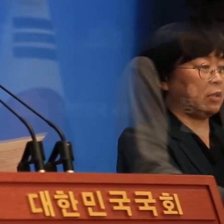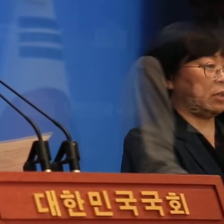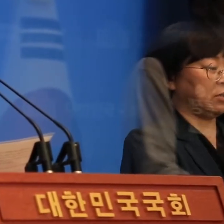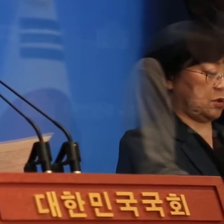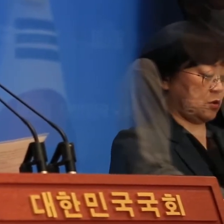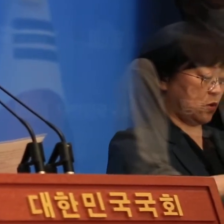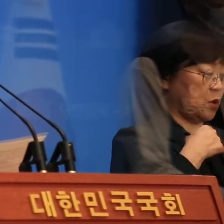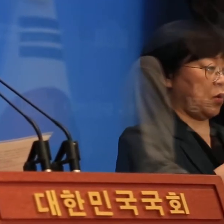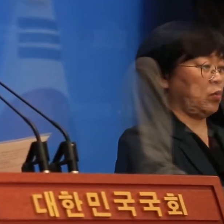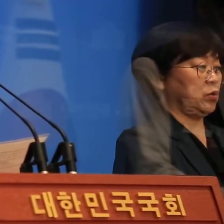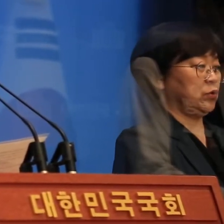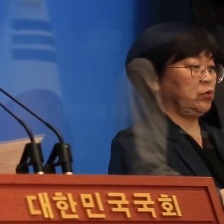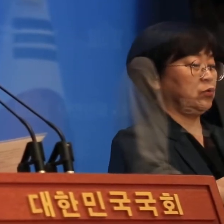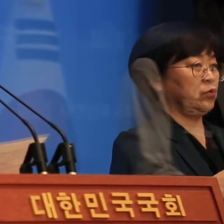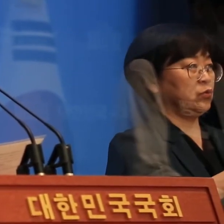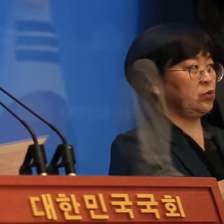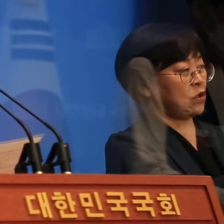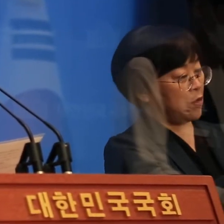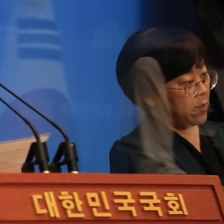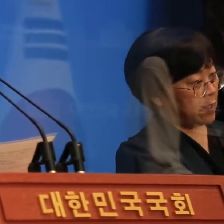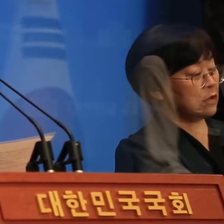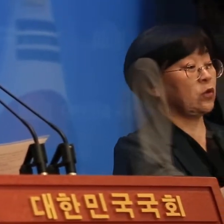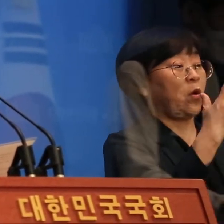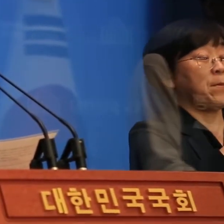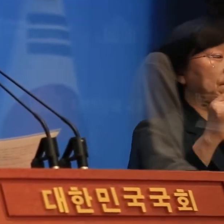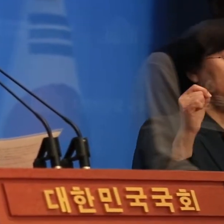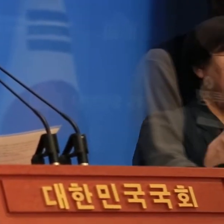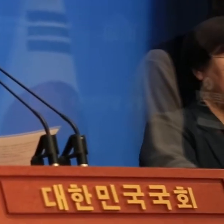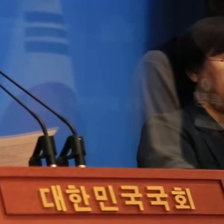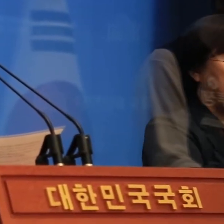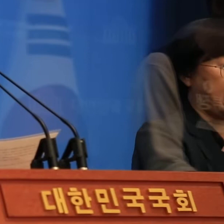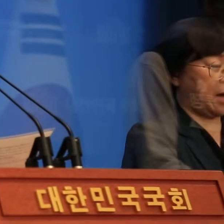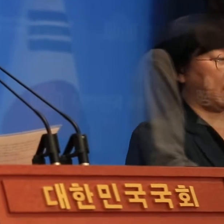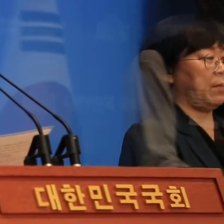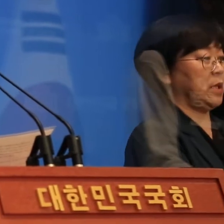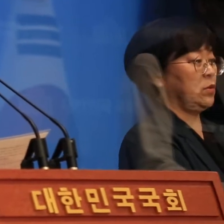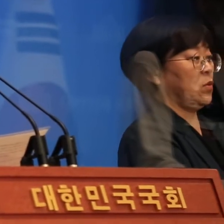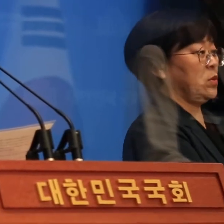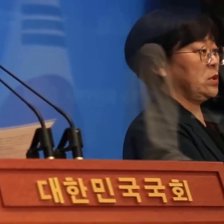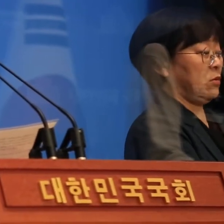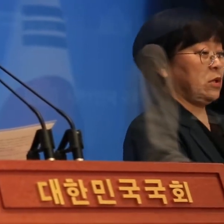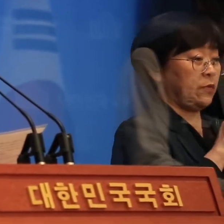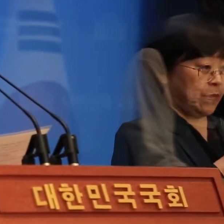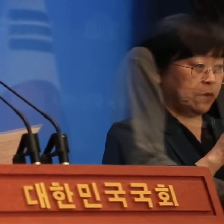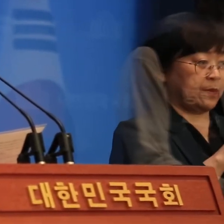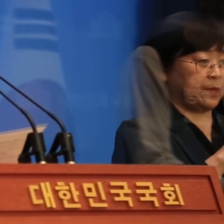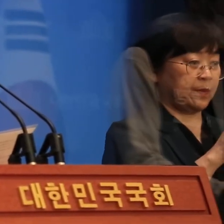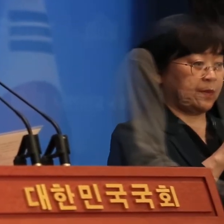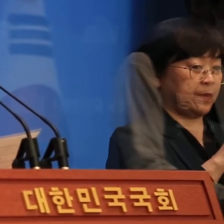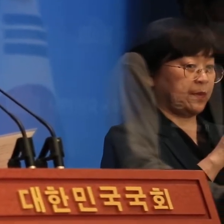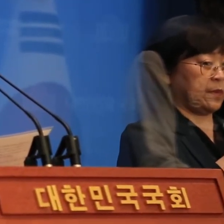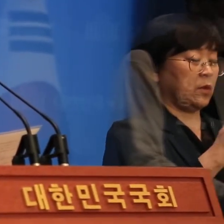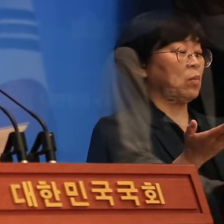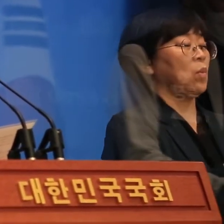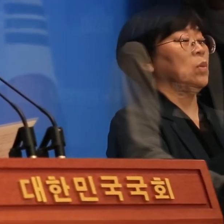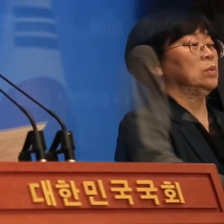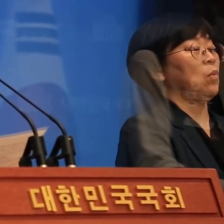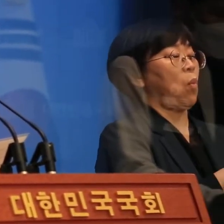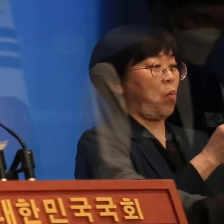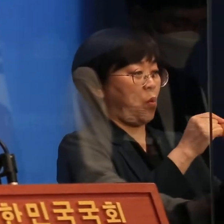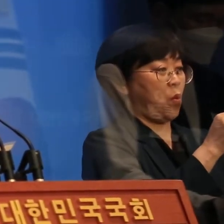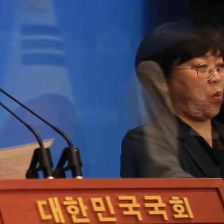전환을 더욱더 가속화할 수 있습니다. 발전 노동자들과 관련된 노동자들의